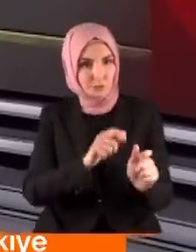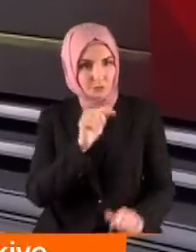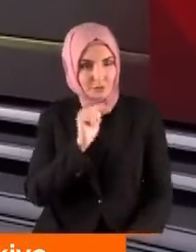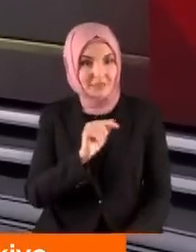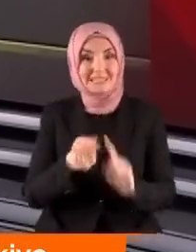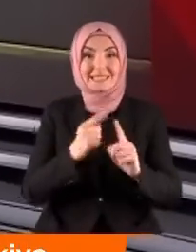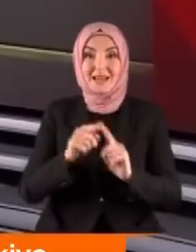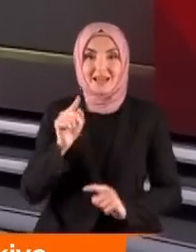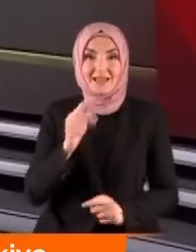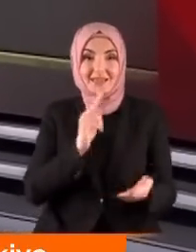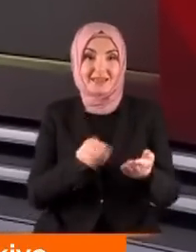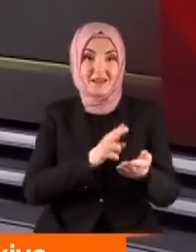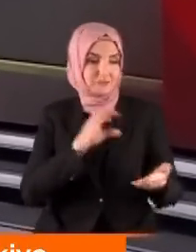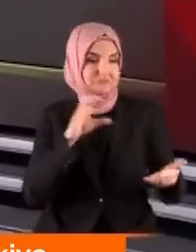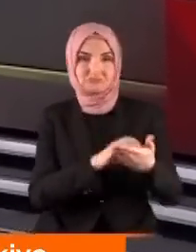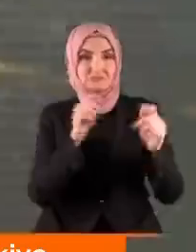hedef alanlara seslendi.